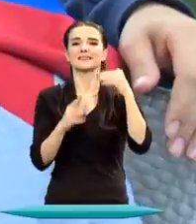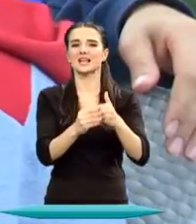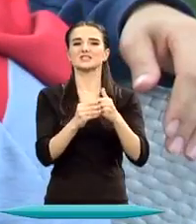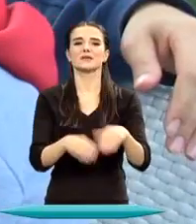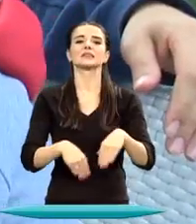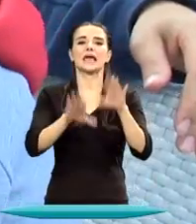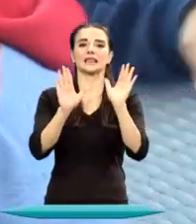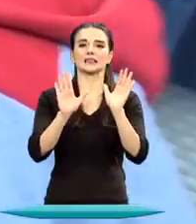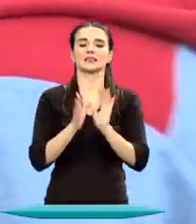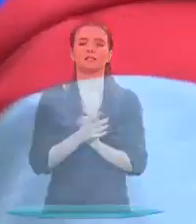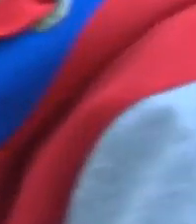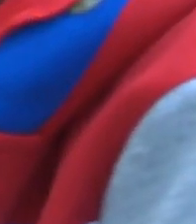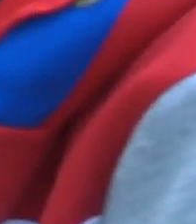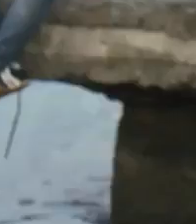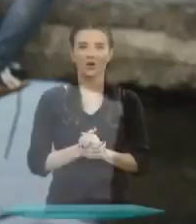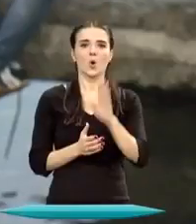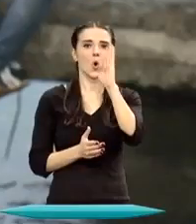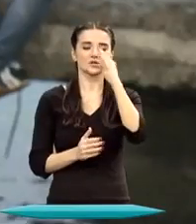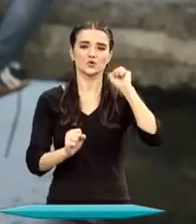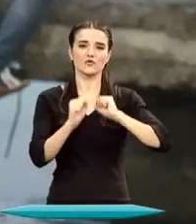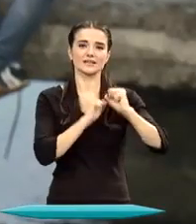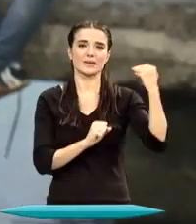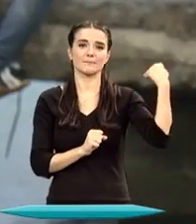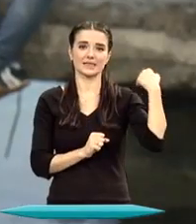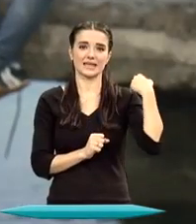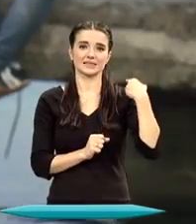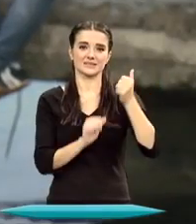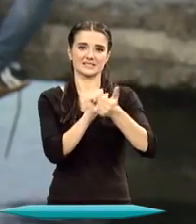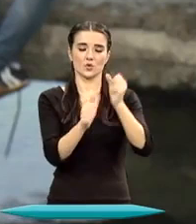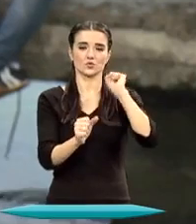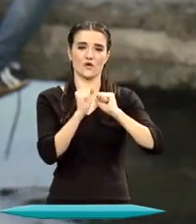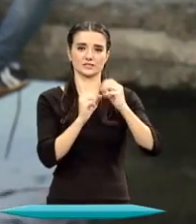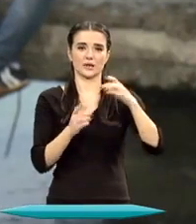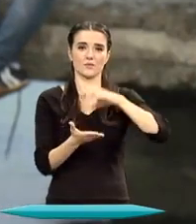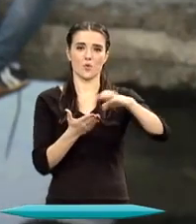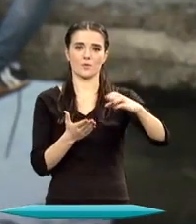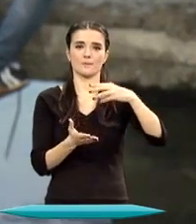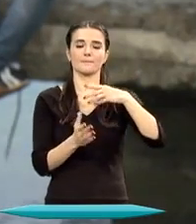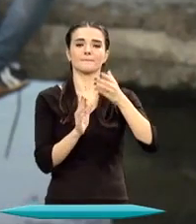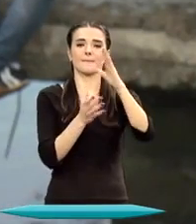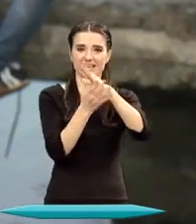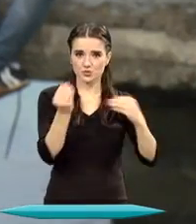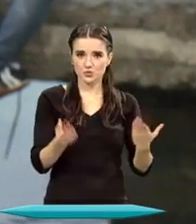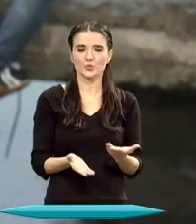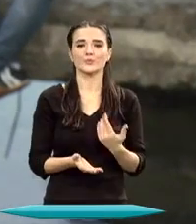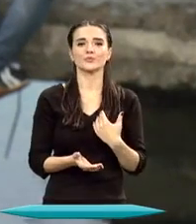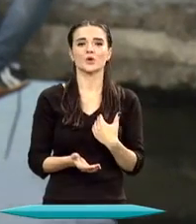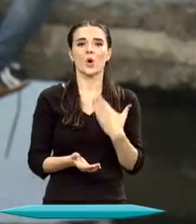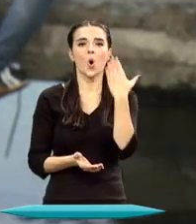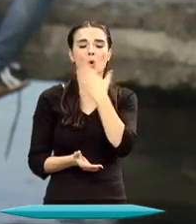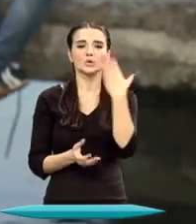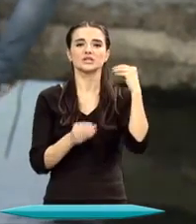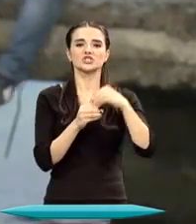de kolay bir tanışma değildir. 29 yaşındayım. Kocaeli Üniversitesi Beden Eğitimi bölümü mezunuyum.